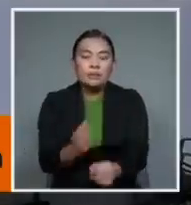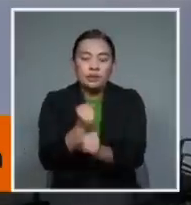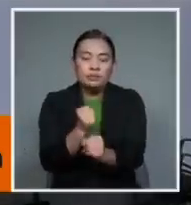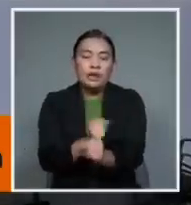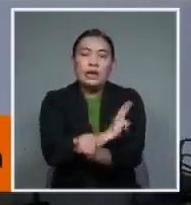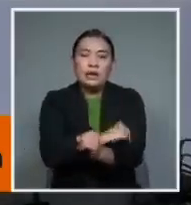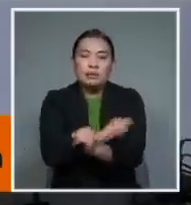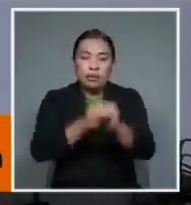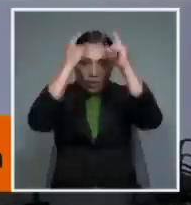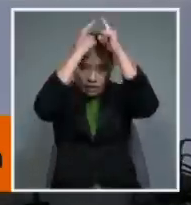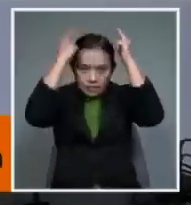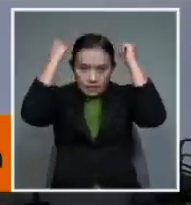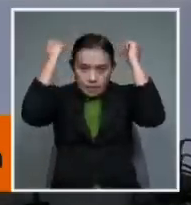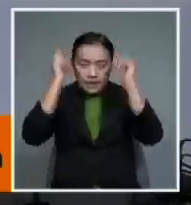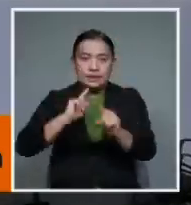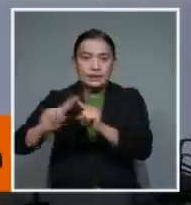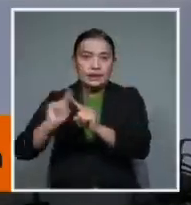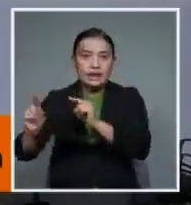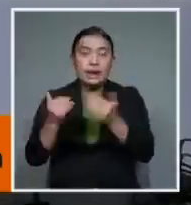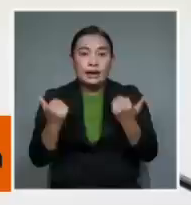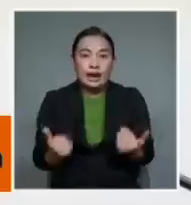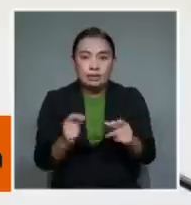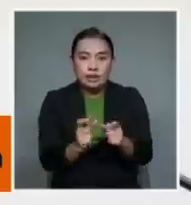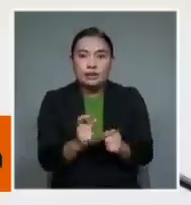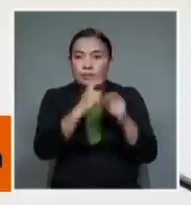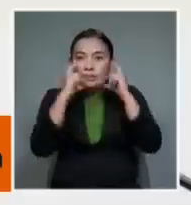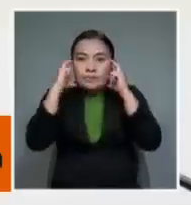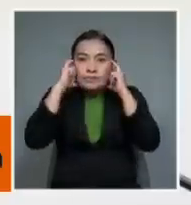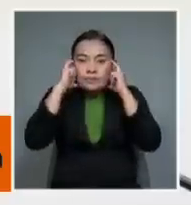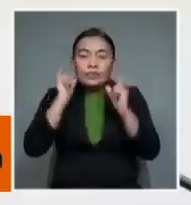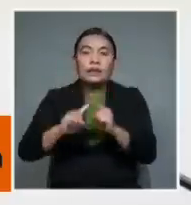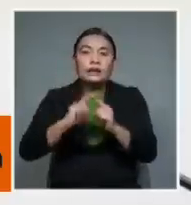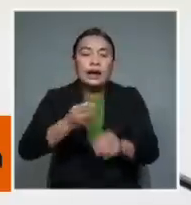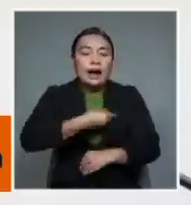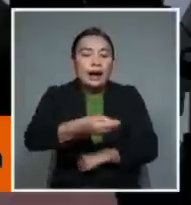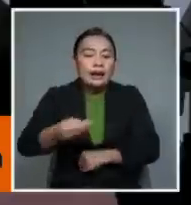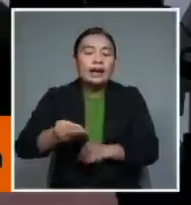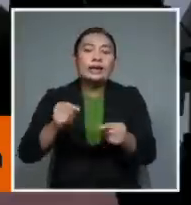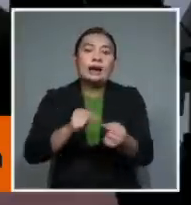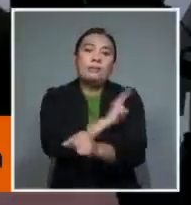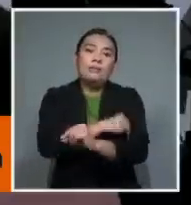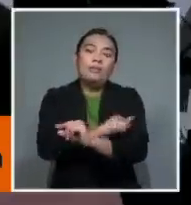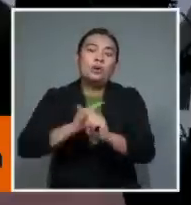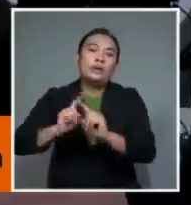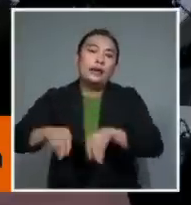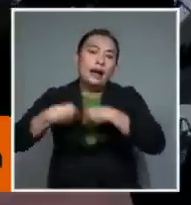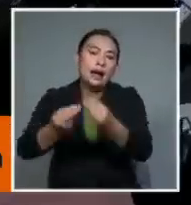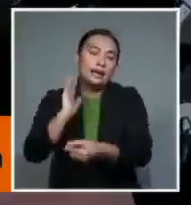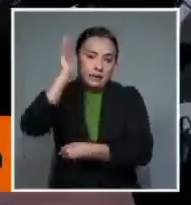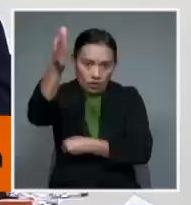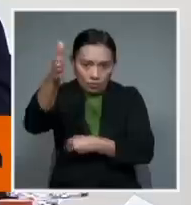การแพทย์โดยจากนี้ค่ะจะกระจายหน้ากากอนามัยไปยังบุคลากรทางการแพทย์ที่ขาดแคลนผ่านสภากาชาดไทยต่อ